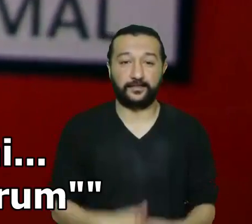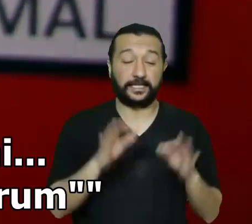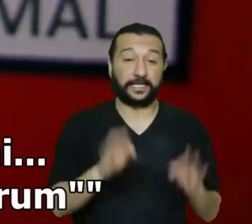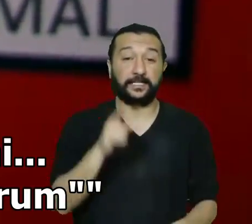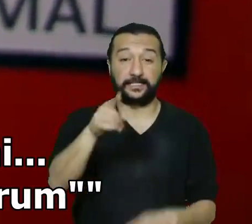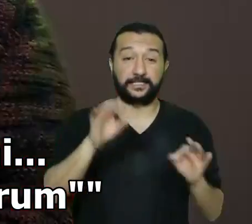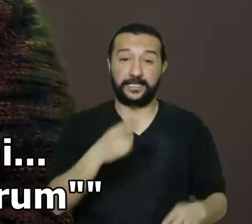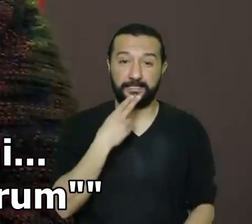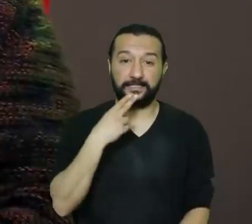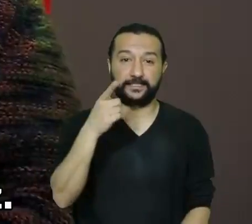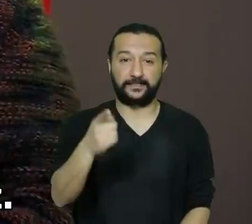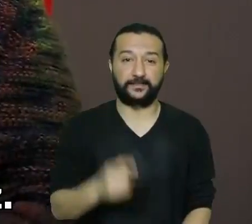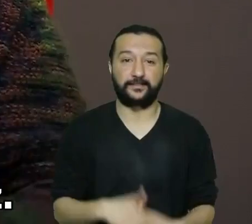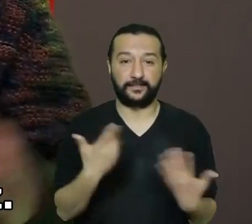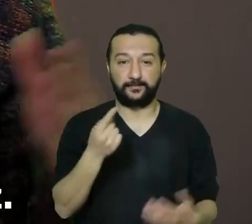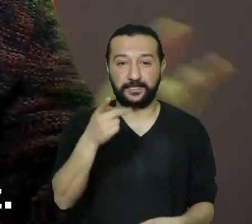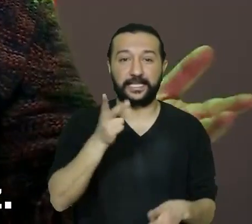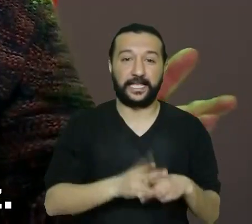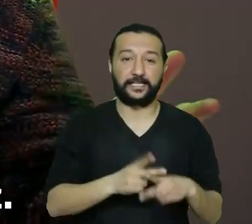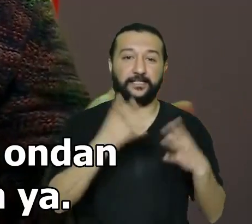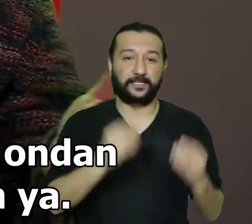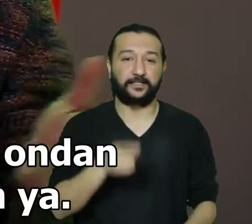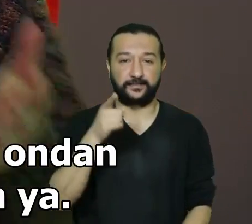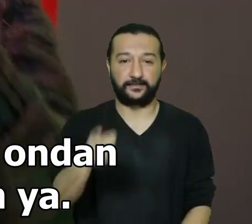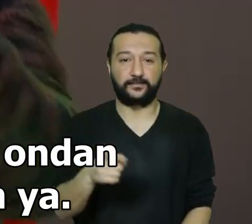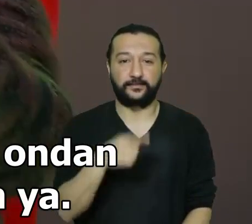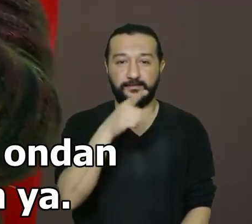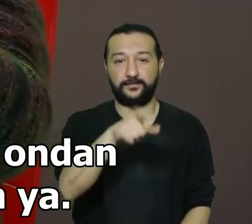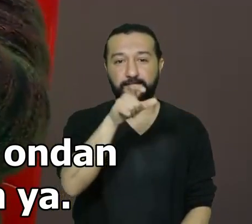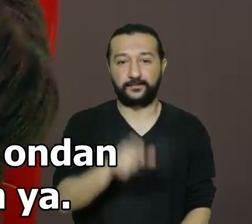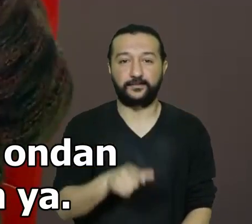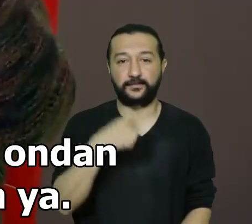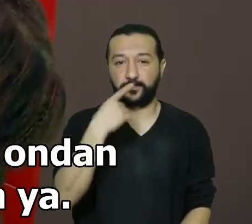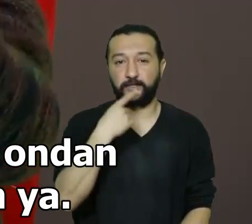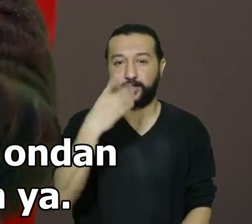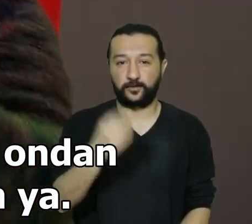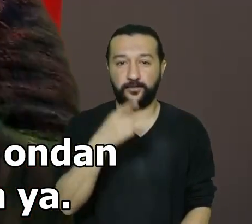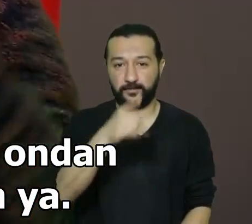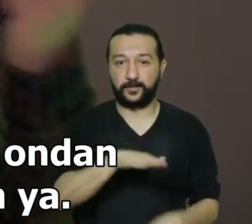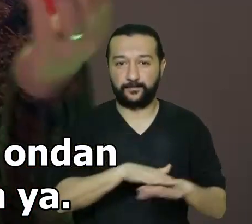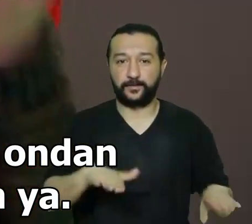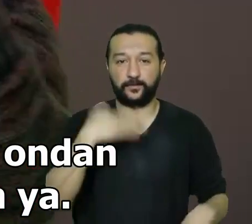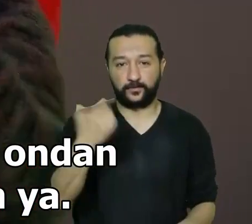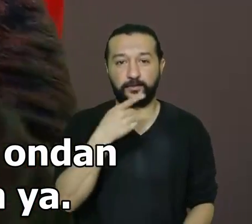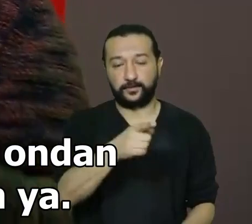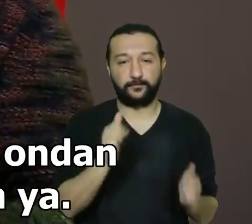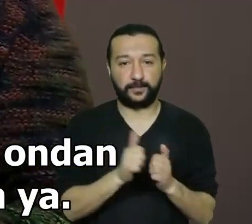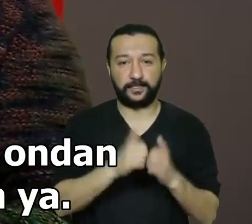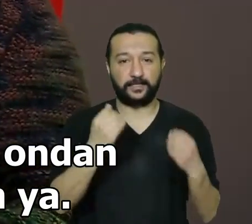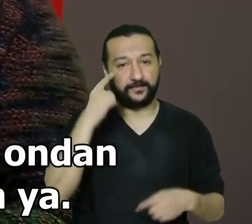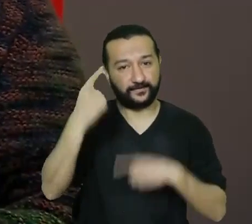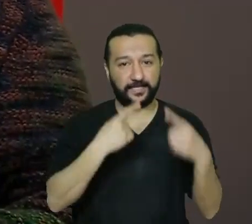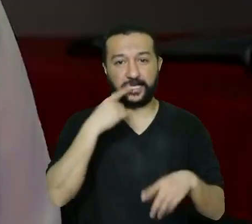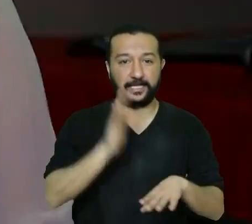Yalnız şimdi hanımlar yani biraz acele ediyorsunuz. Yani şey, uşak söylesin, bitirsin, ondan sonra birlikte